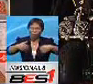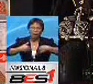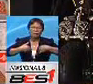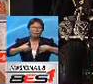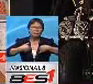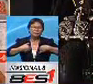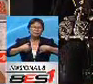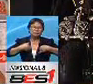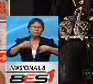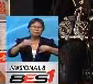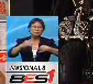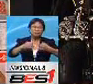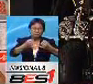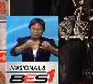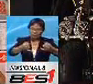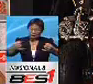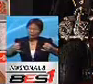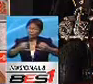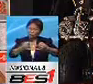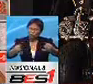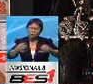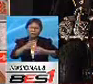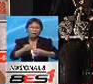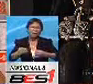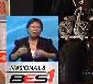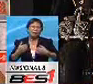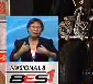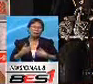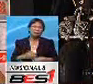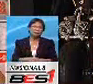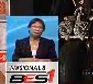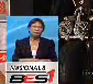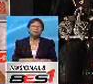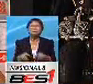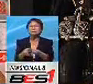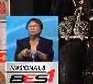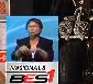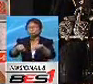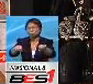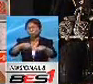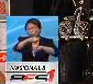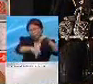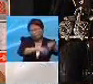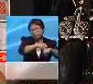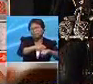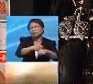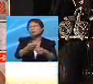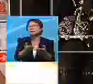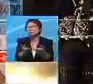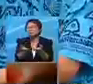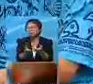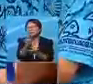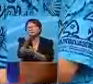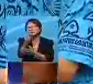chain dan juga disc brake, which is combination yang saya cakap tadi lah berkenaan dengan skuter tadi dengan bicycle. So dari segi maintenance is very